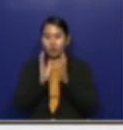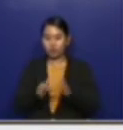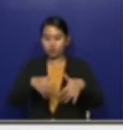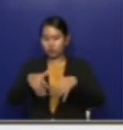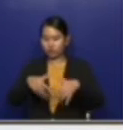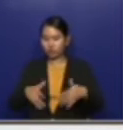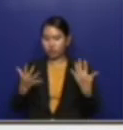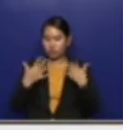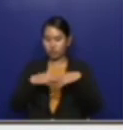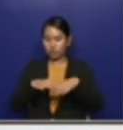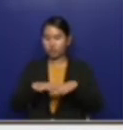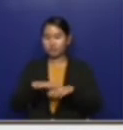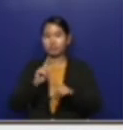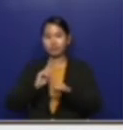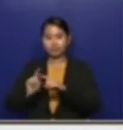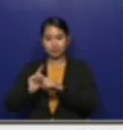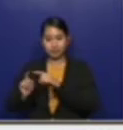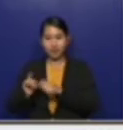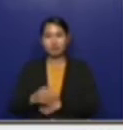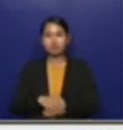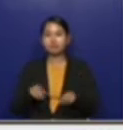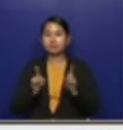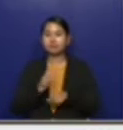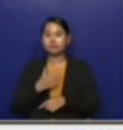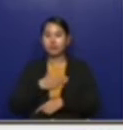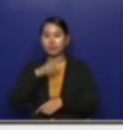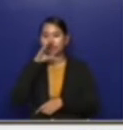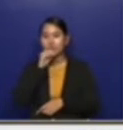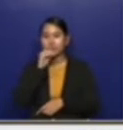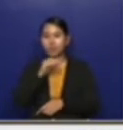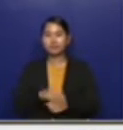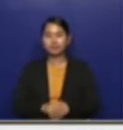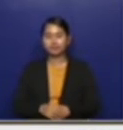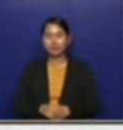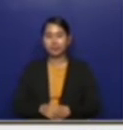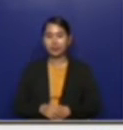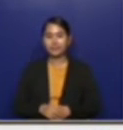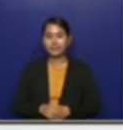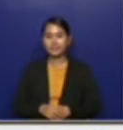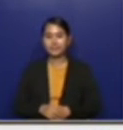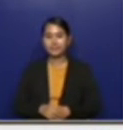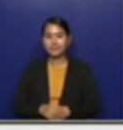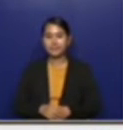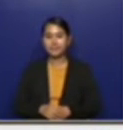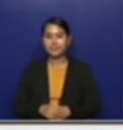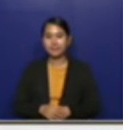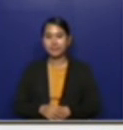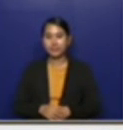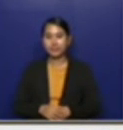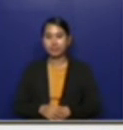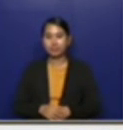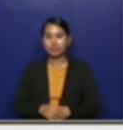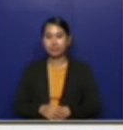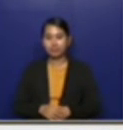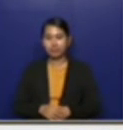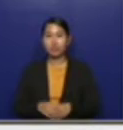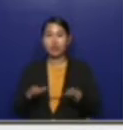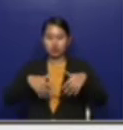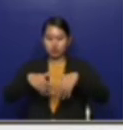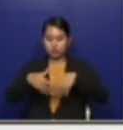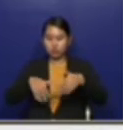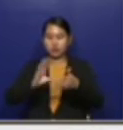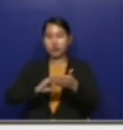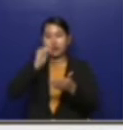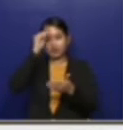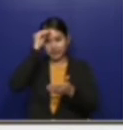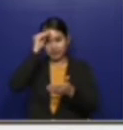ร่วมดังที่กระผมได้กล่าวเมื่อสักครู่ในส่วนของนักเรียนนักศึกษานิสิตนัก